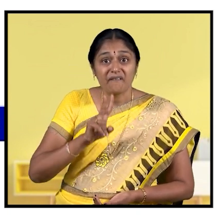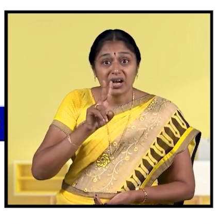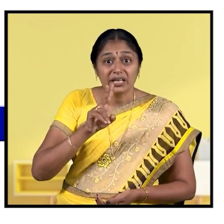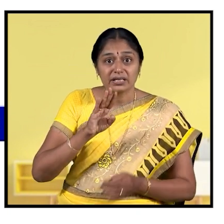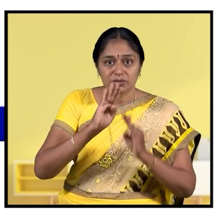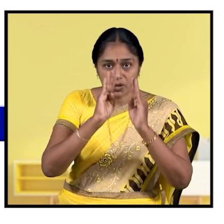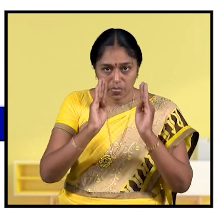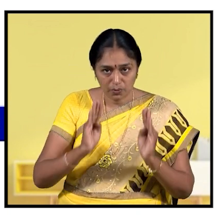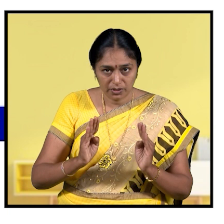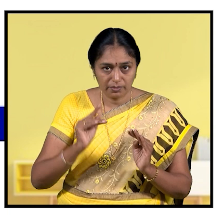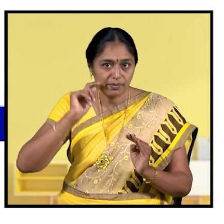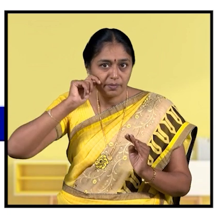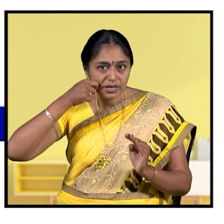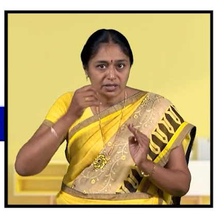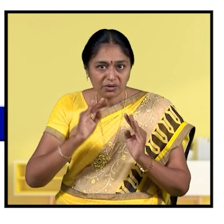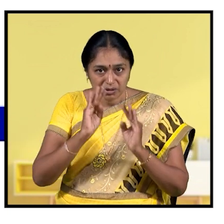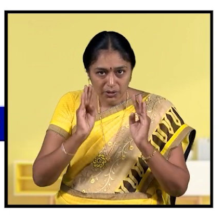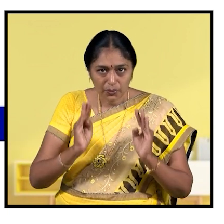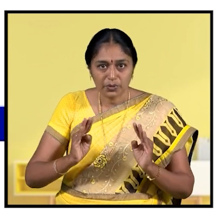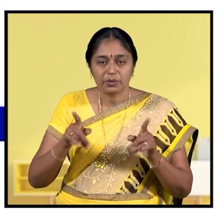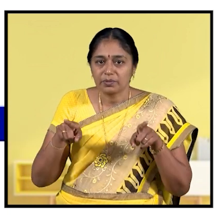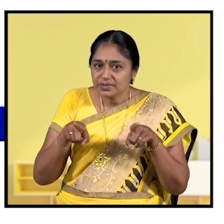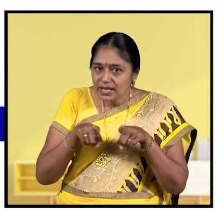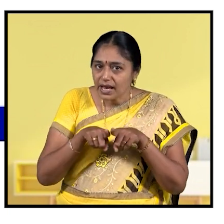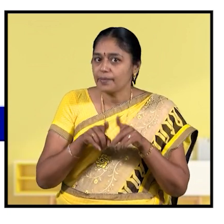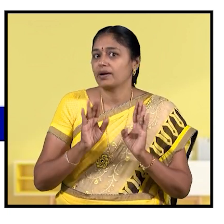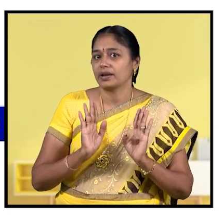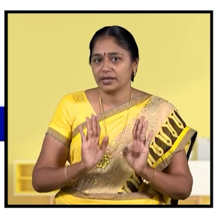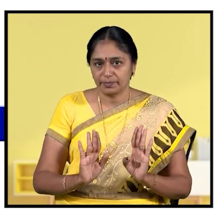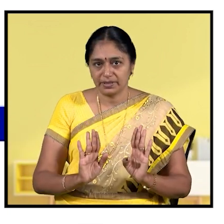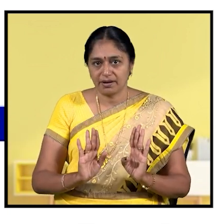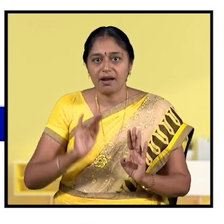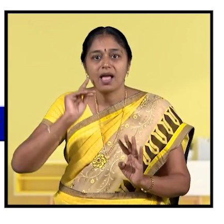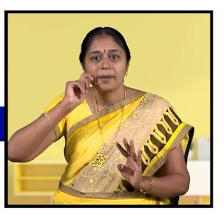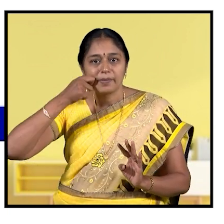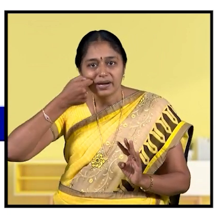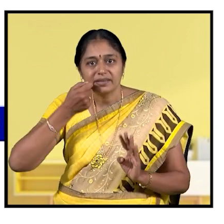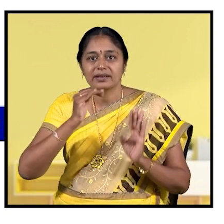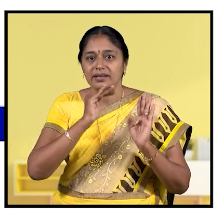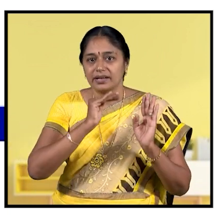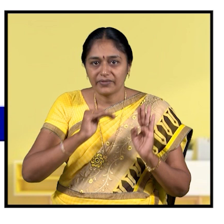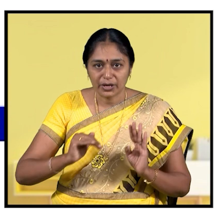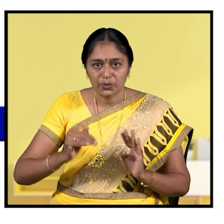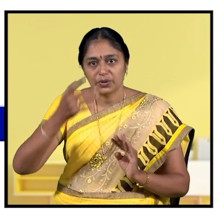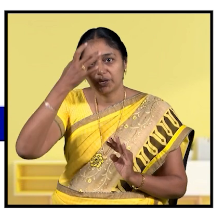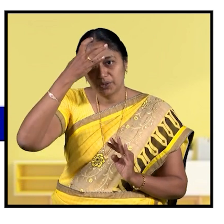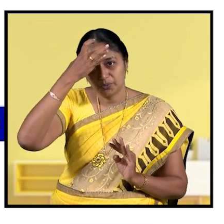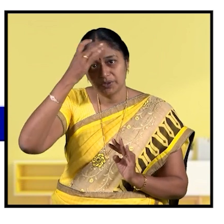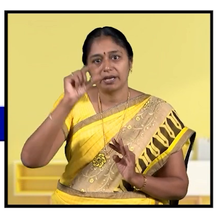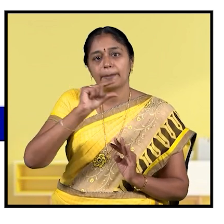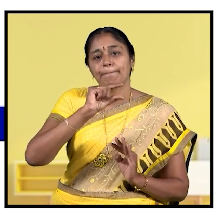வந்து காய்ச்சல் உண்டாகக்கூடிய ஒரு வைரஸின் தோற்றமும் ஏறக்குறைய ஒரே மாதிரி இருந்தால அந்த மனிதர்கள் ஏற்படக்கூடிய காய்ச்சல் வந்து இது பன்றி காய்ச்சல் அப்படிங்கிற ஒரு பெயர்